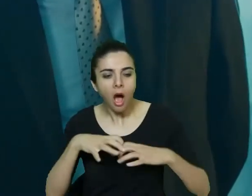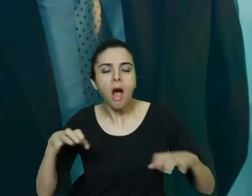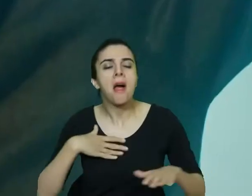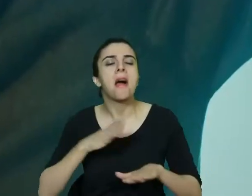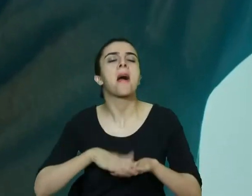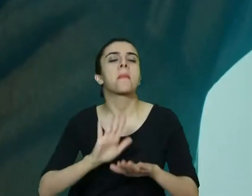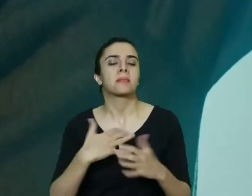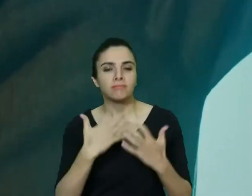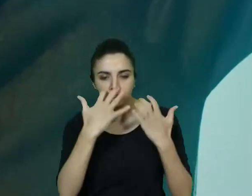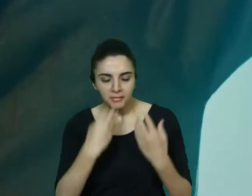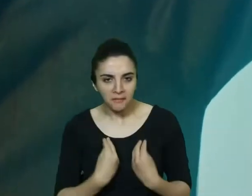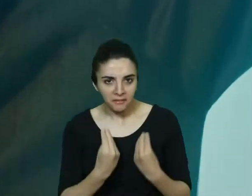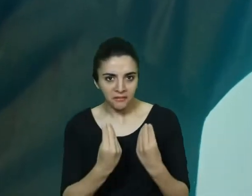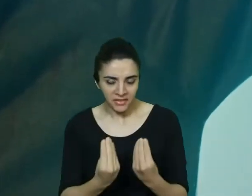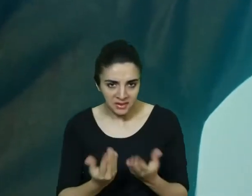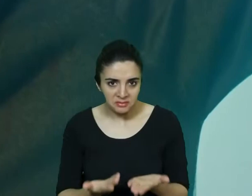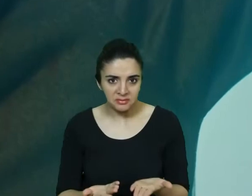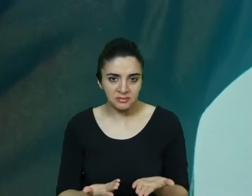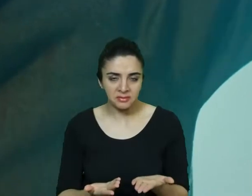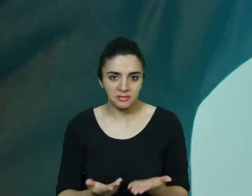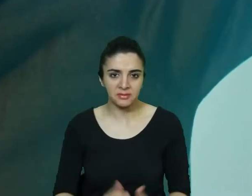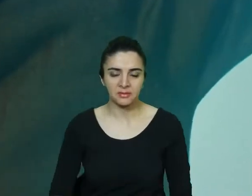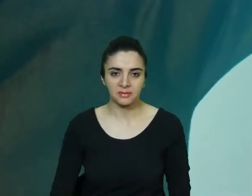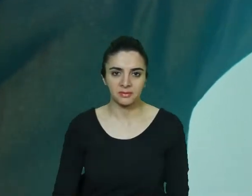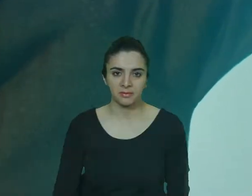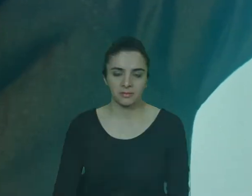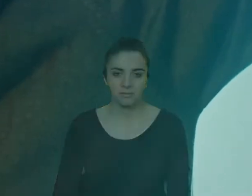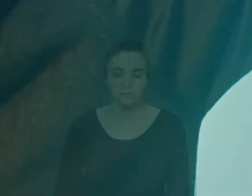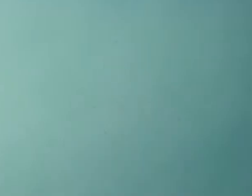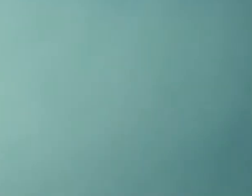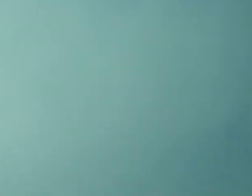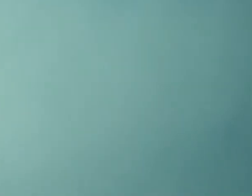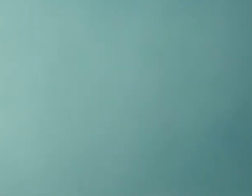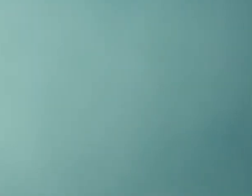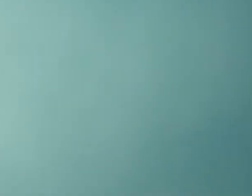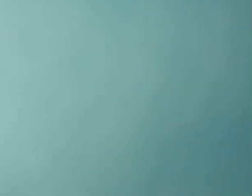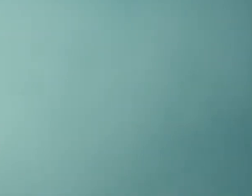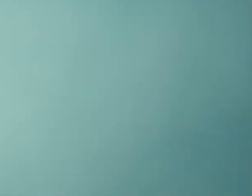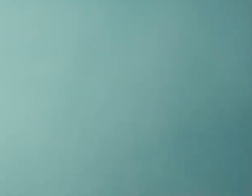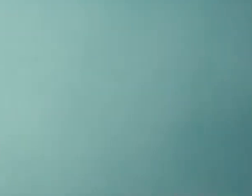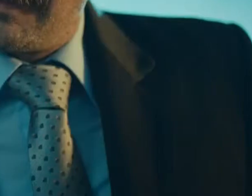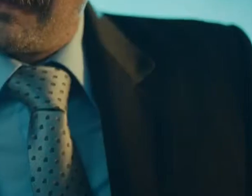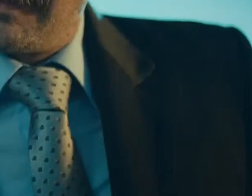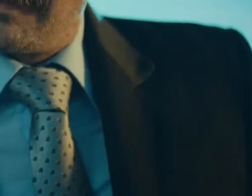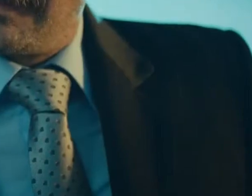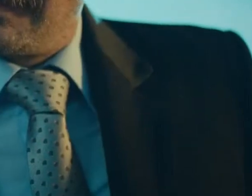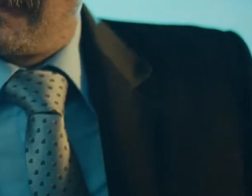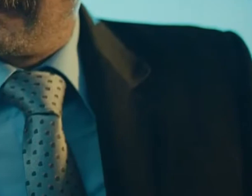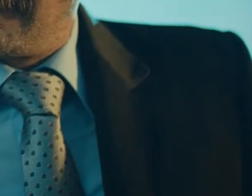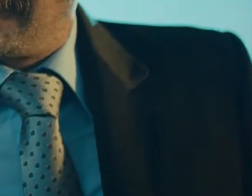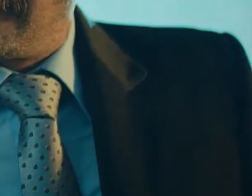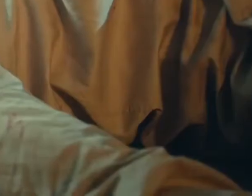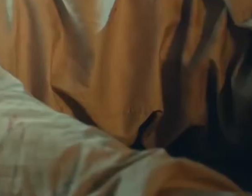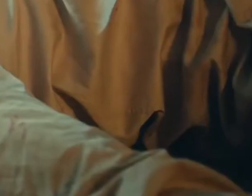ayırmadım. Çalığın bakışları dehşetle açılmış, yerde kendini bilmeden kıvranan Selim'e bakıyor. Gözlerinde nefretle,